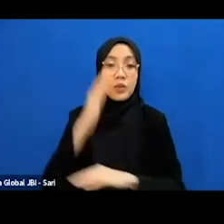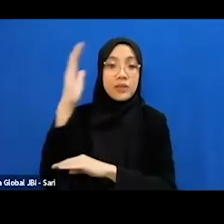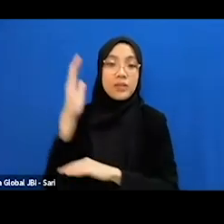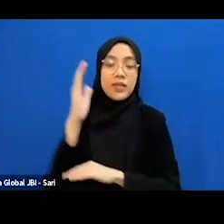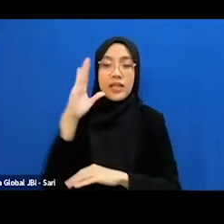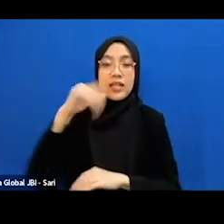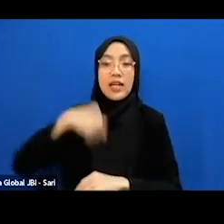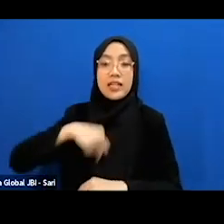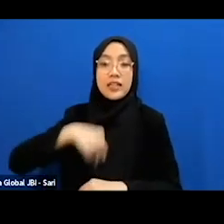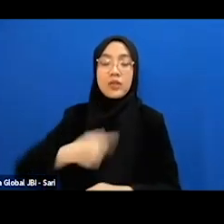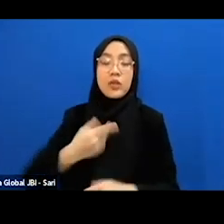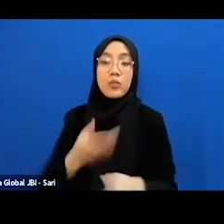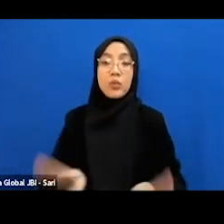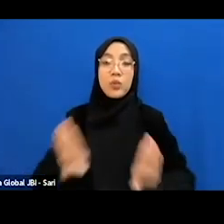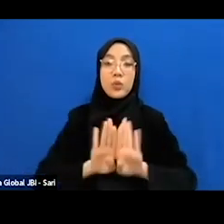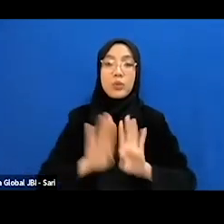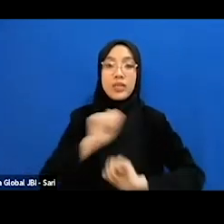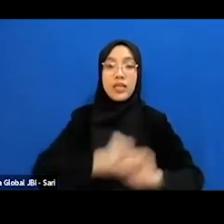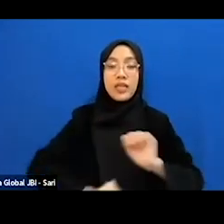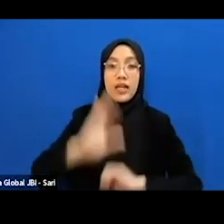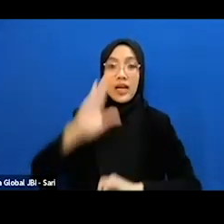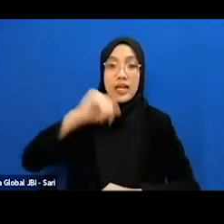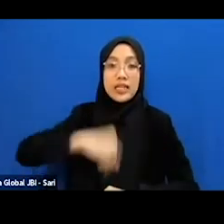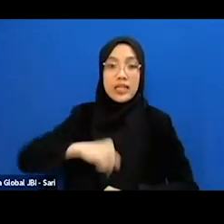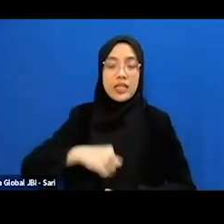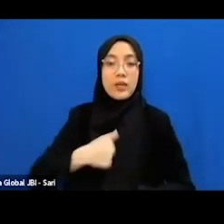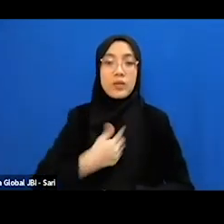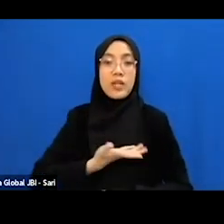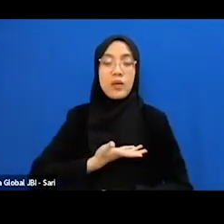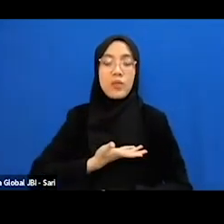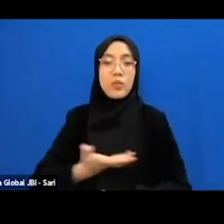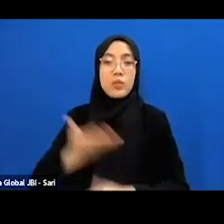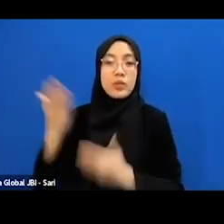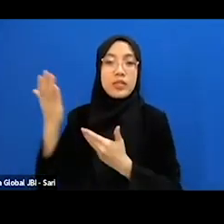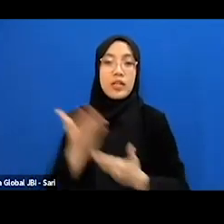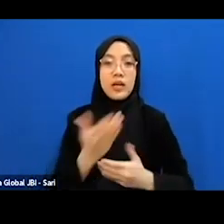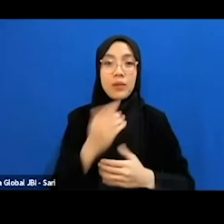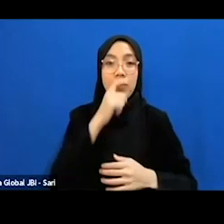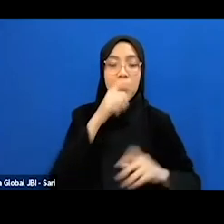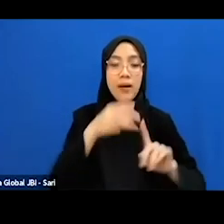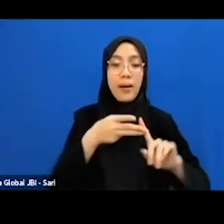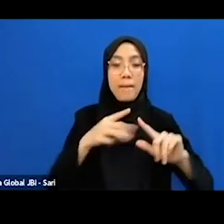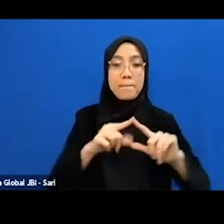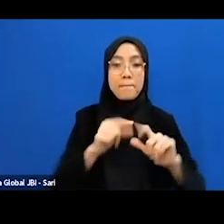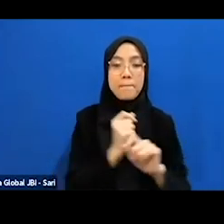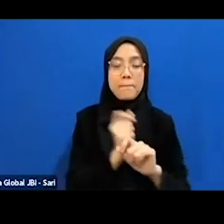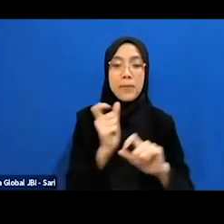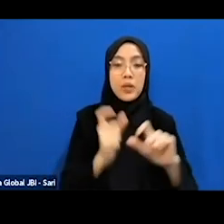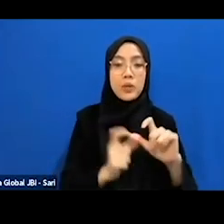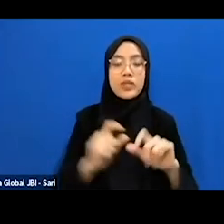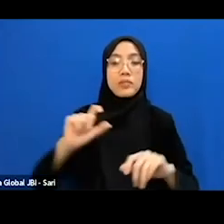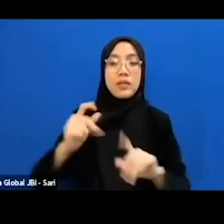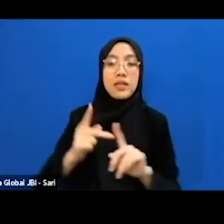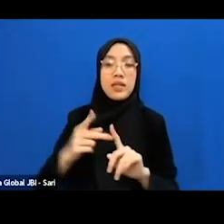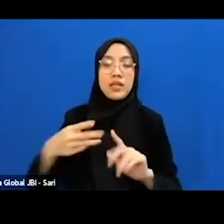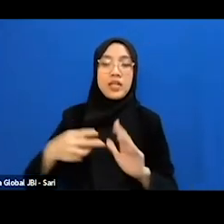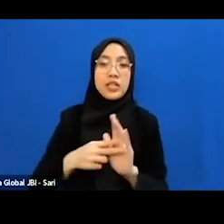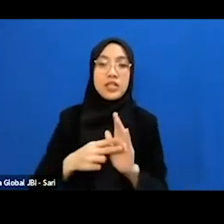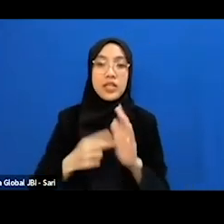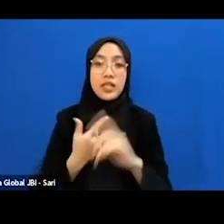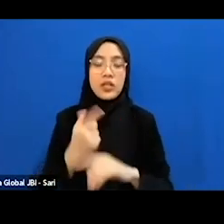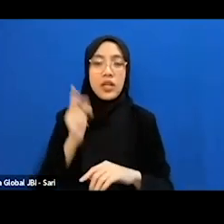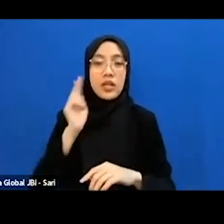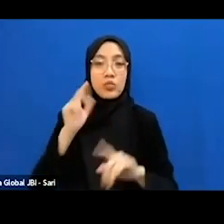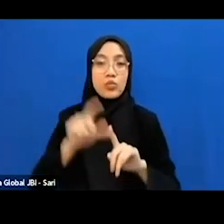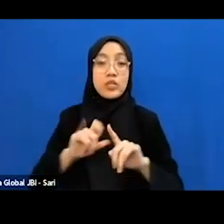pada hari ini untuk menutup aurat pada hari ini mungkin saya persilahkan kepada bapak bagus dan juga kepada Mbak Jeni sebenarnya juga ada Bu Diah